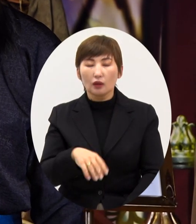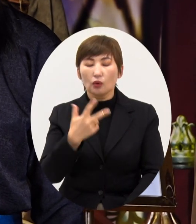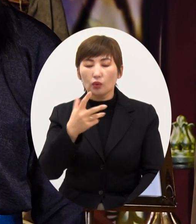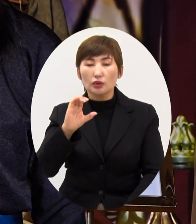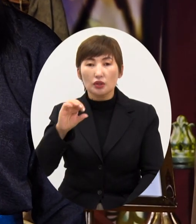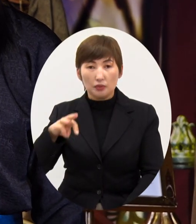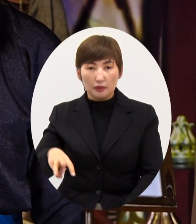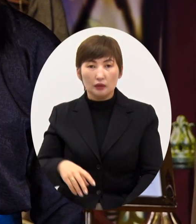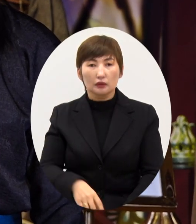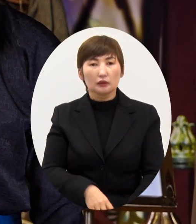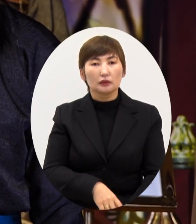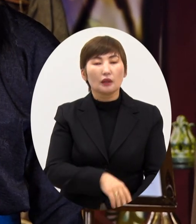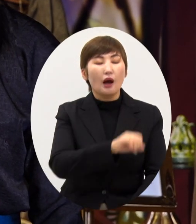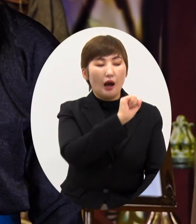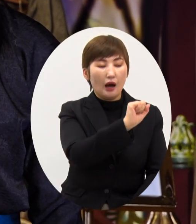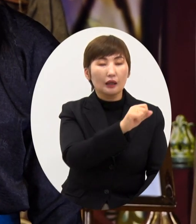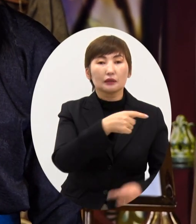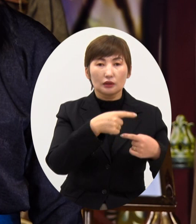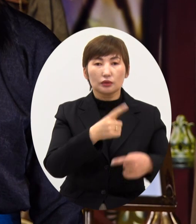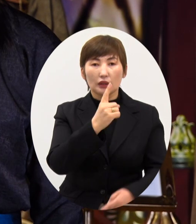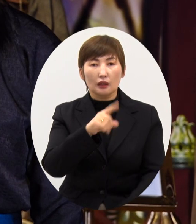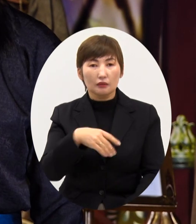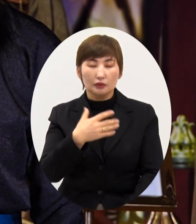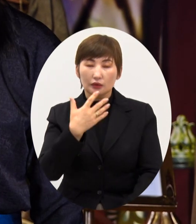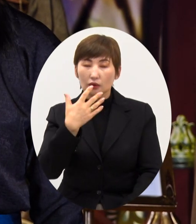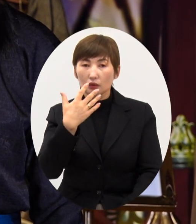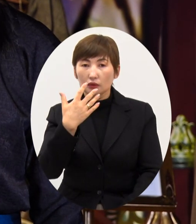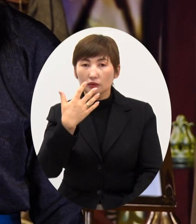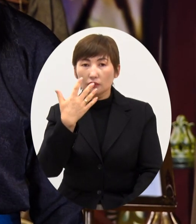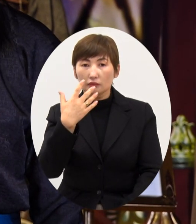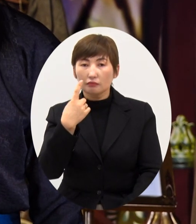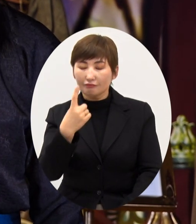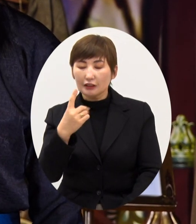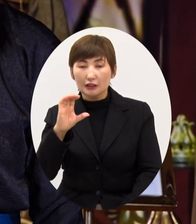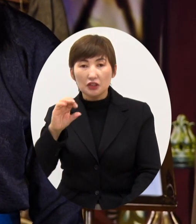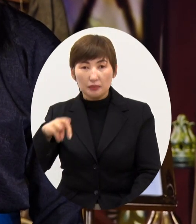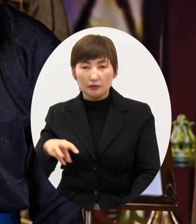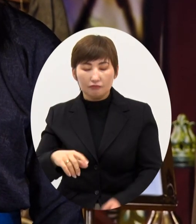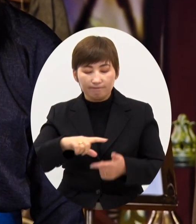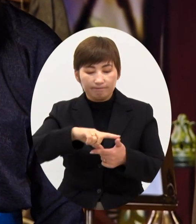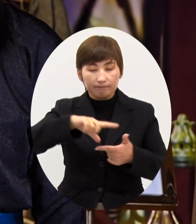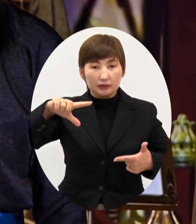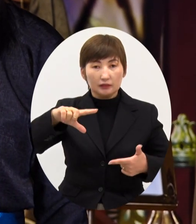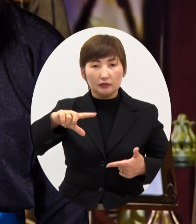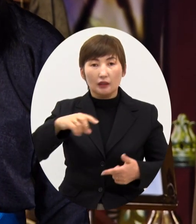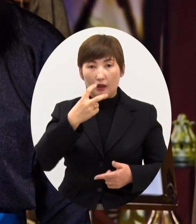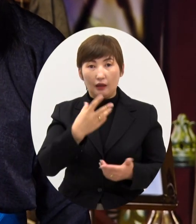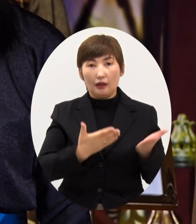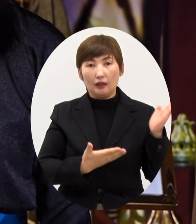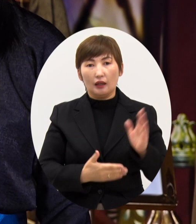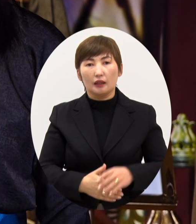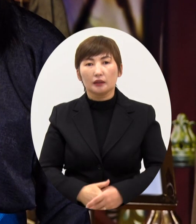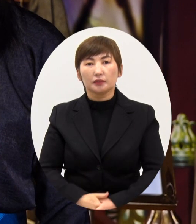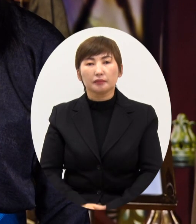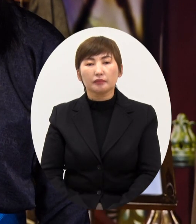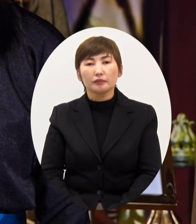нь 1.5 см-тэй тэнцүү гэсэн хэмжээг 2 дахин томруулан зурх хэмжээг гаргая. За та нар